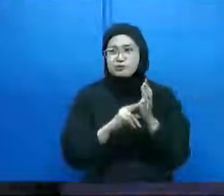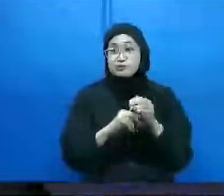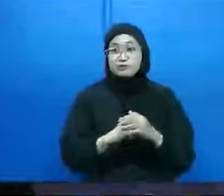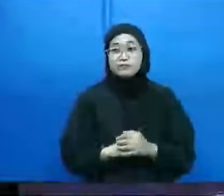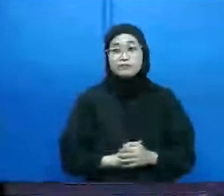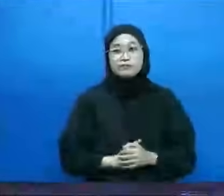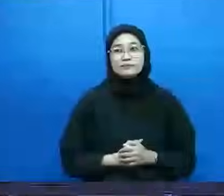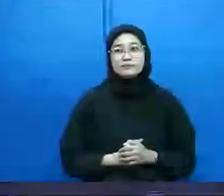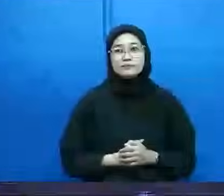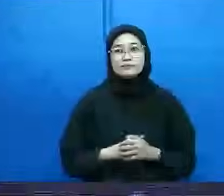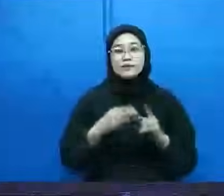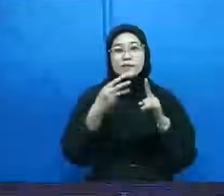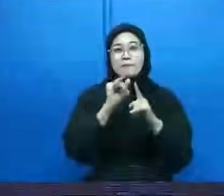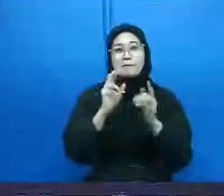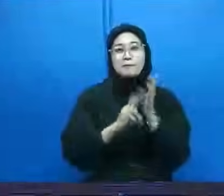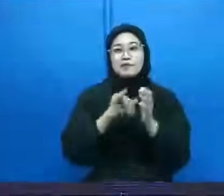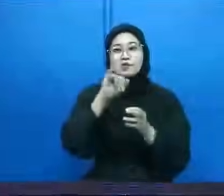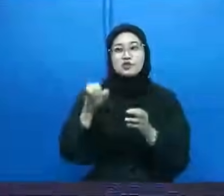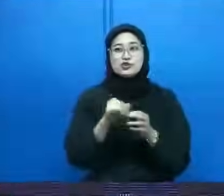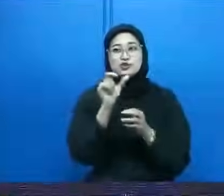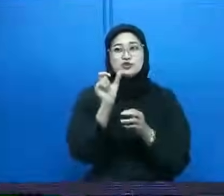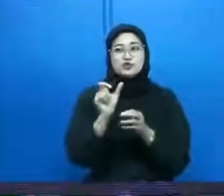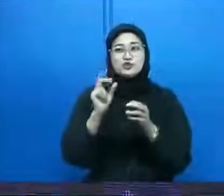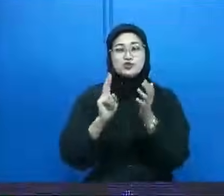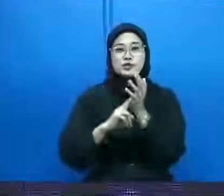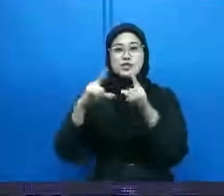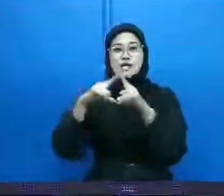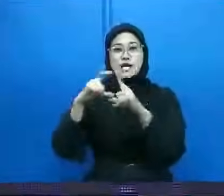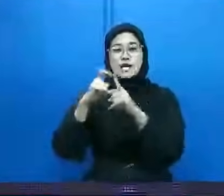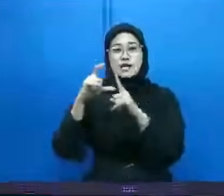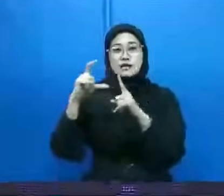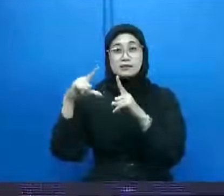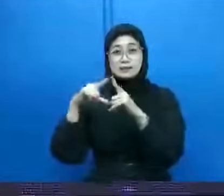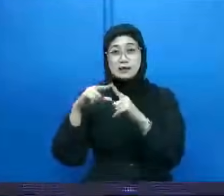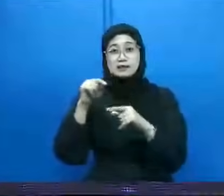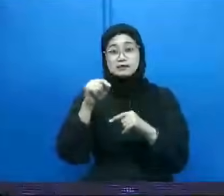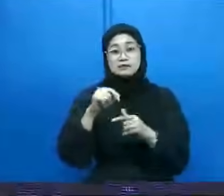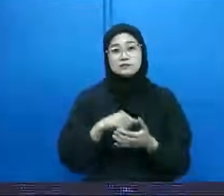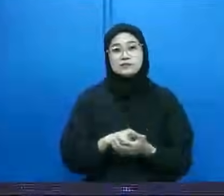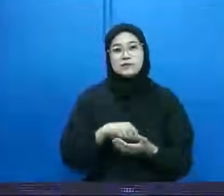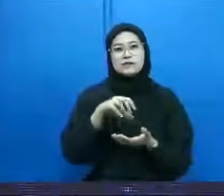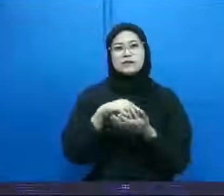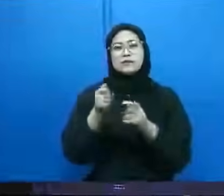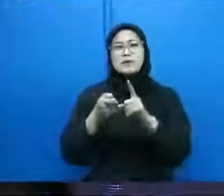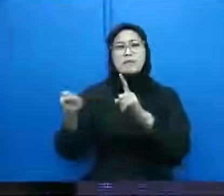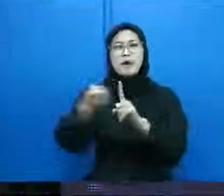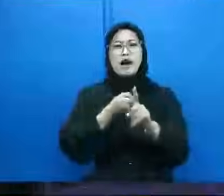Beliau mantan pembegal, tinggal di kota Begal, namanya kota Gifar. Tobat hijrah, datangi Nabi. Begitu tobat, pulang ke